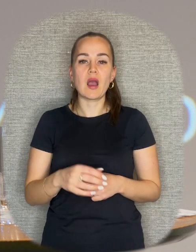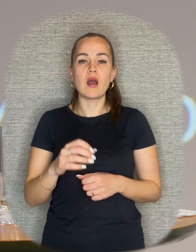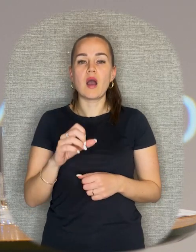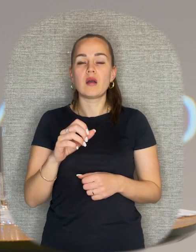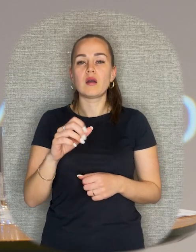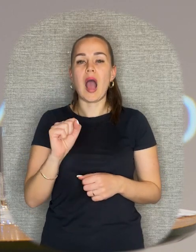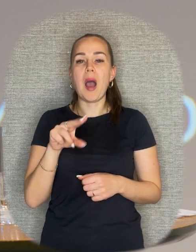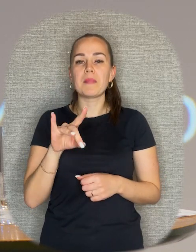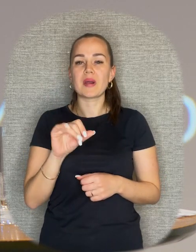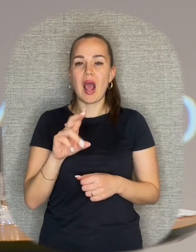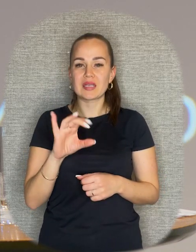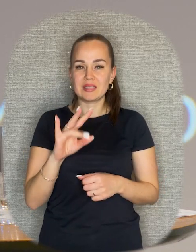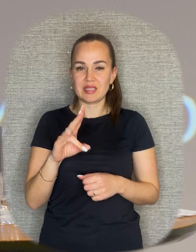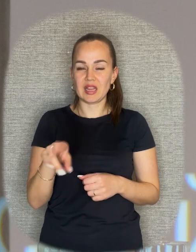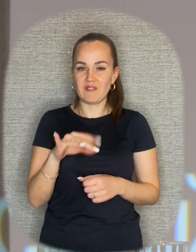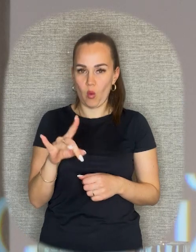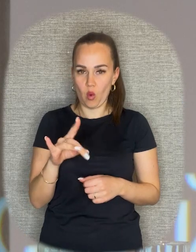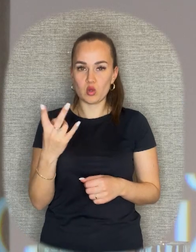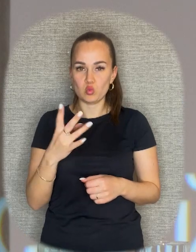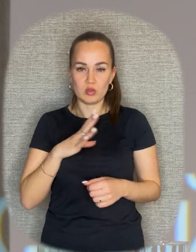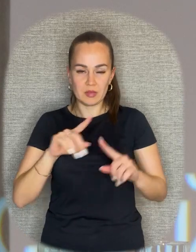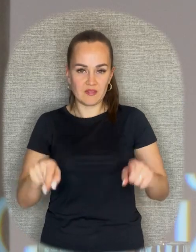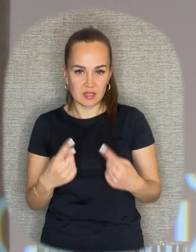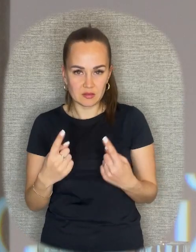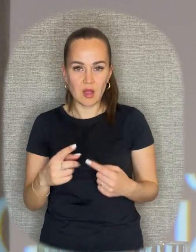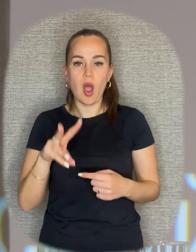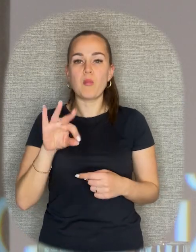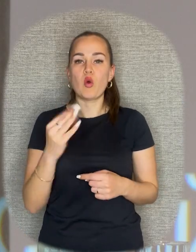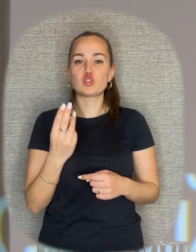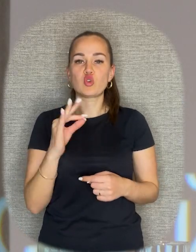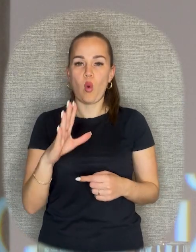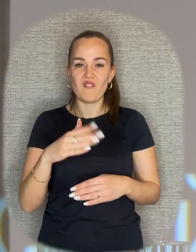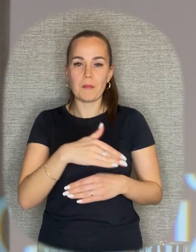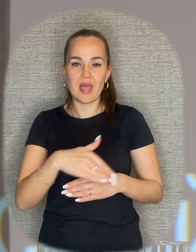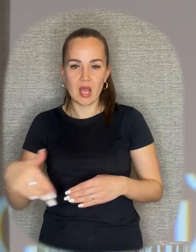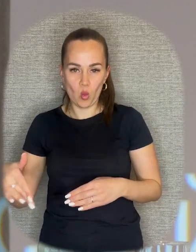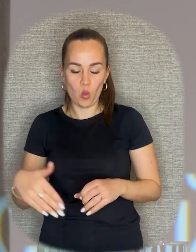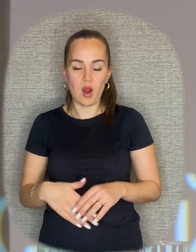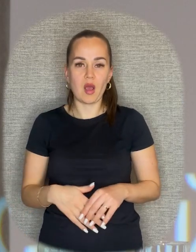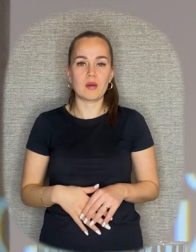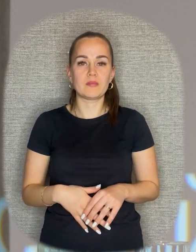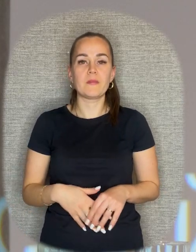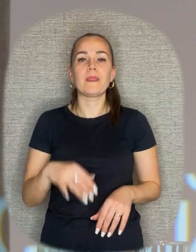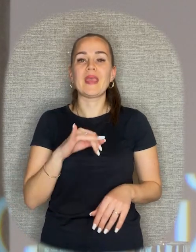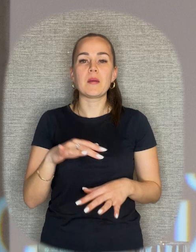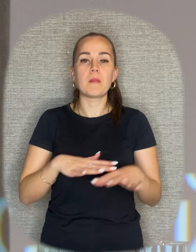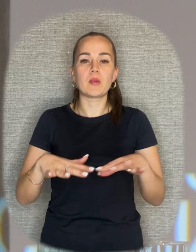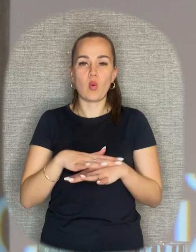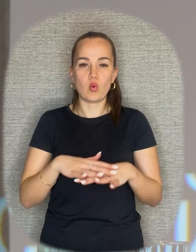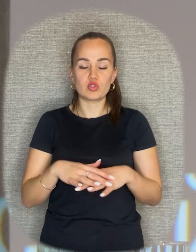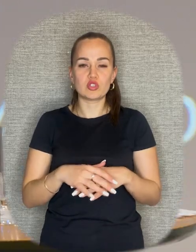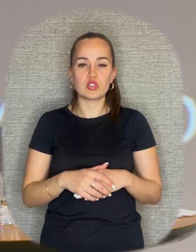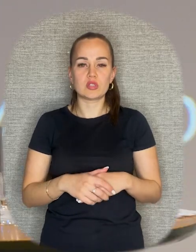конкурса даже целой серии конкурсов предметами проектирования которых были Апраксин двор мы с вами видели один из